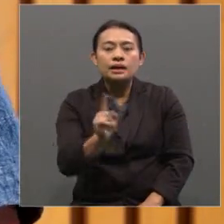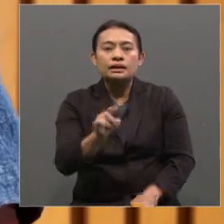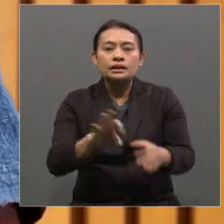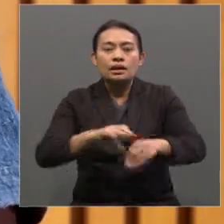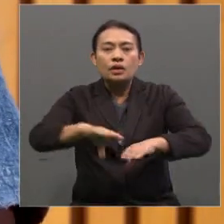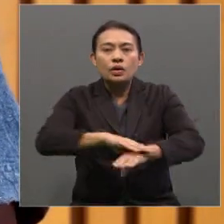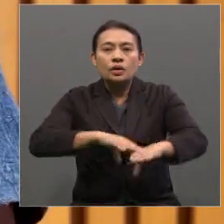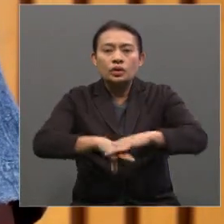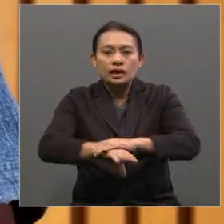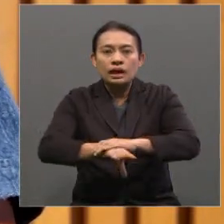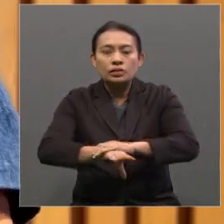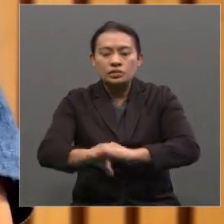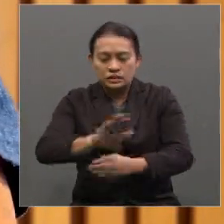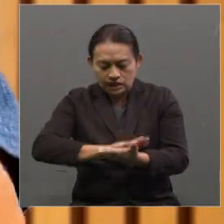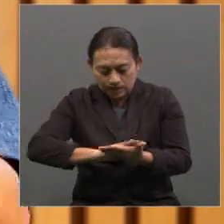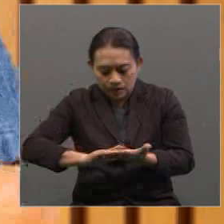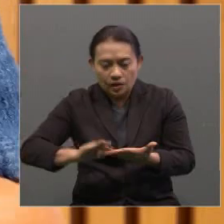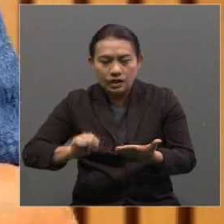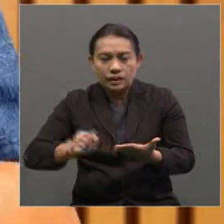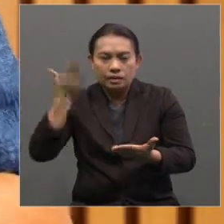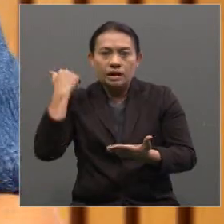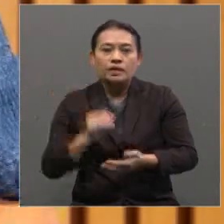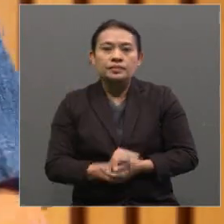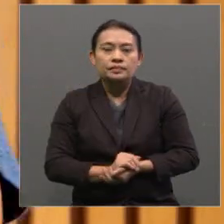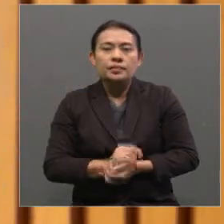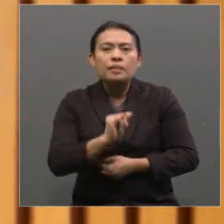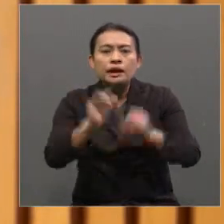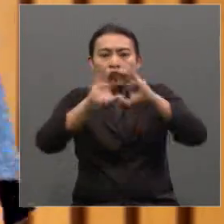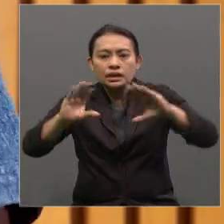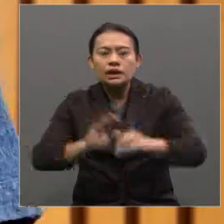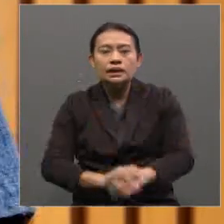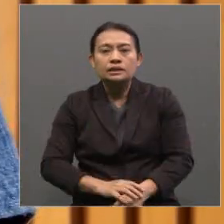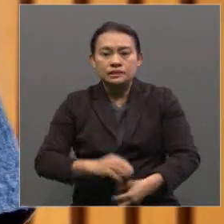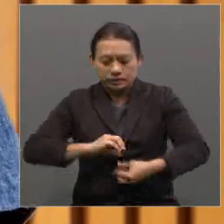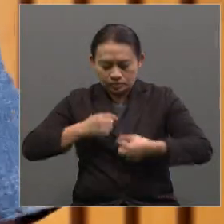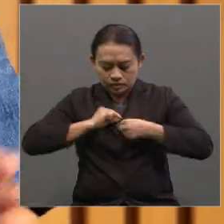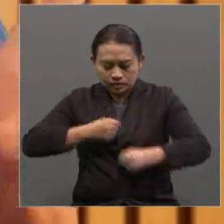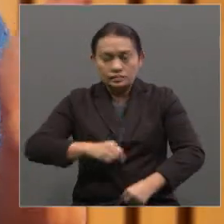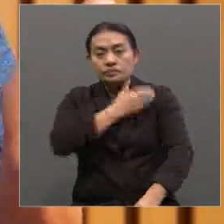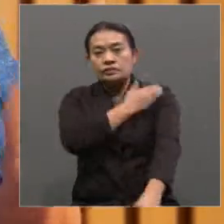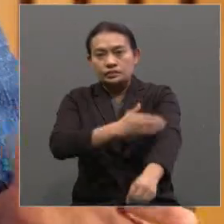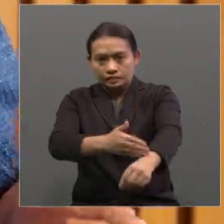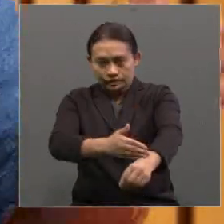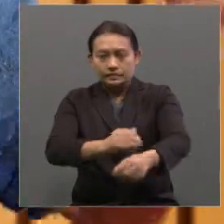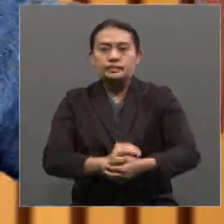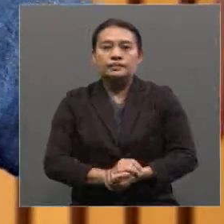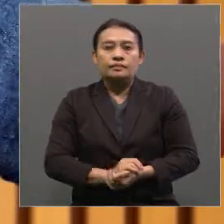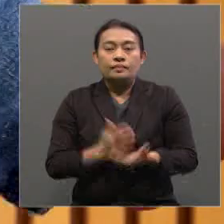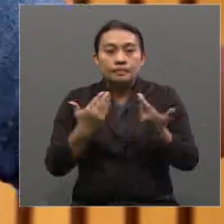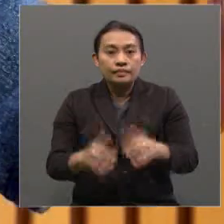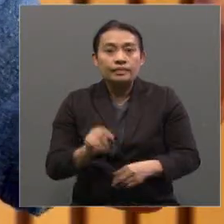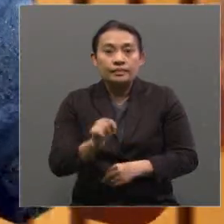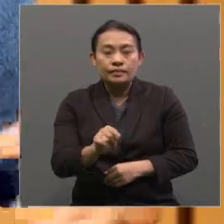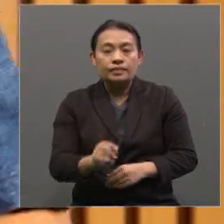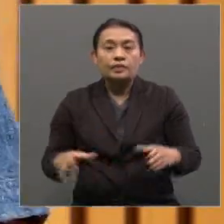นังไปส่วนราชการใช่ไหมครับไปนู่นไปนี่ต้องใส่รองเท้าหนังนะครับเสื้อเชิ้ตแขนยาว ครับ เราเอาเป็นว่าเอา